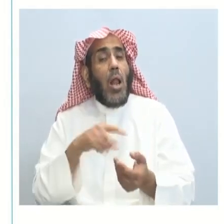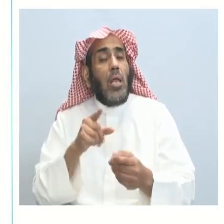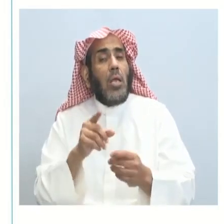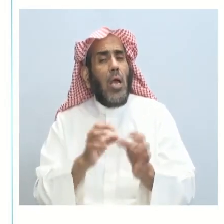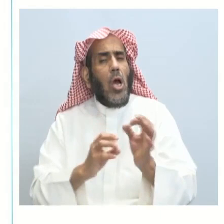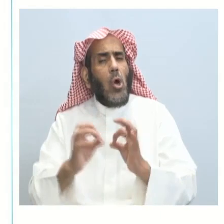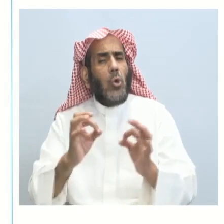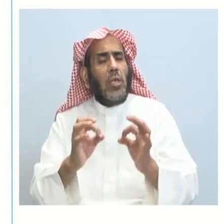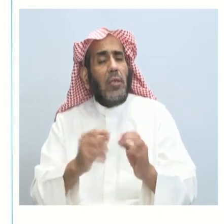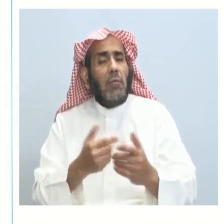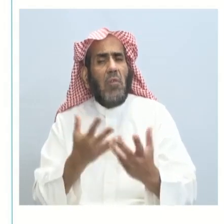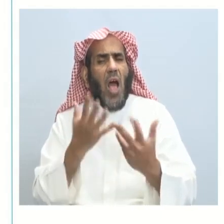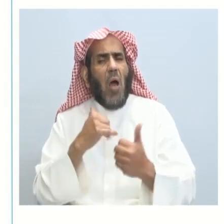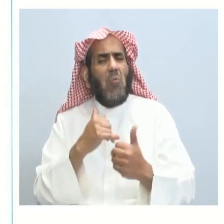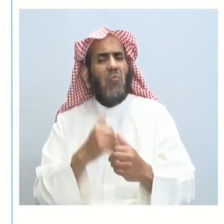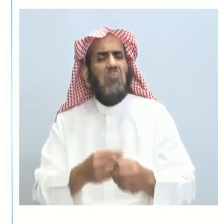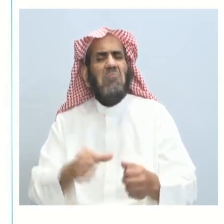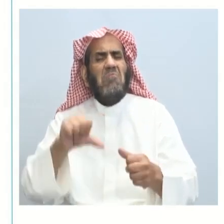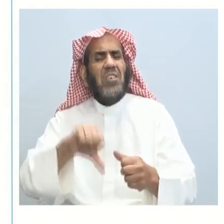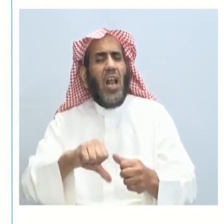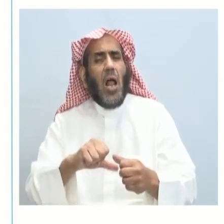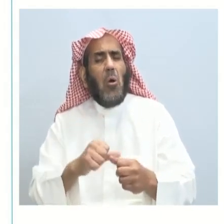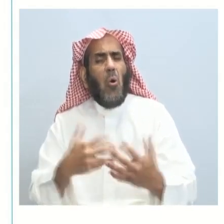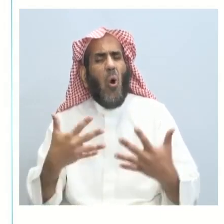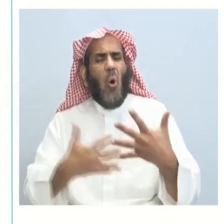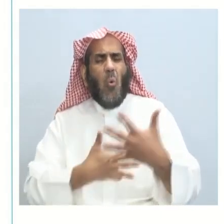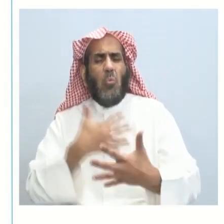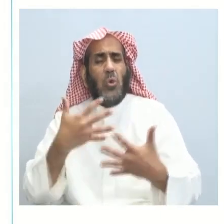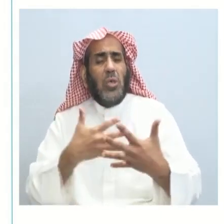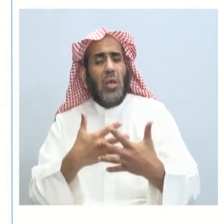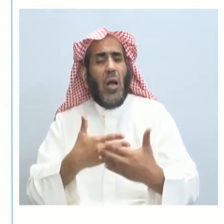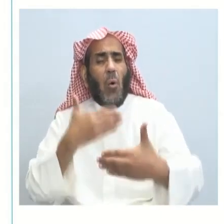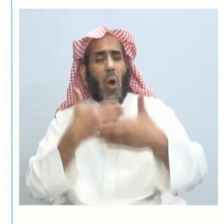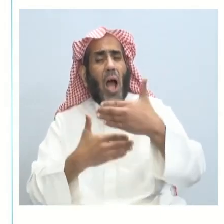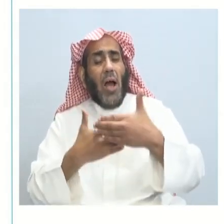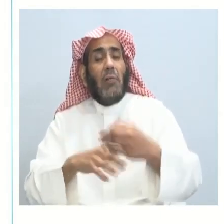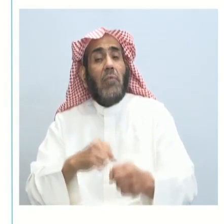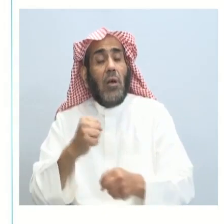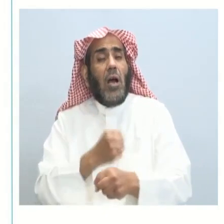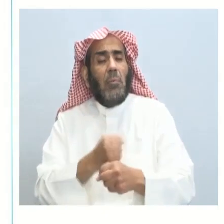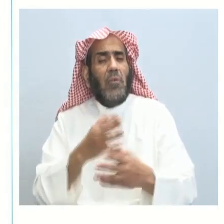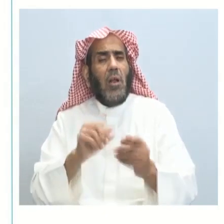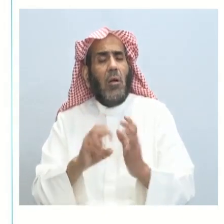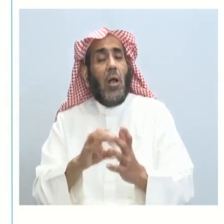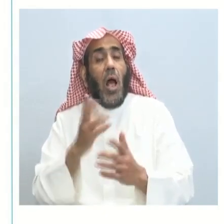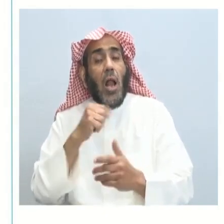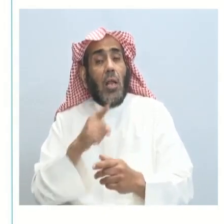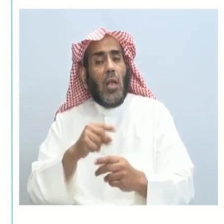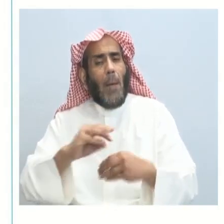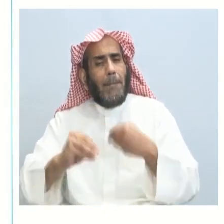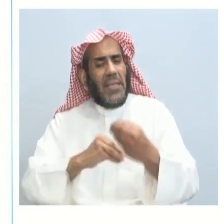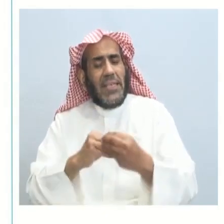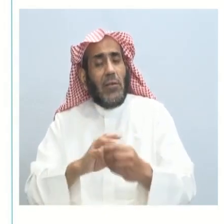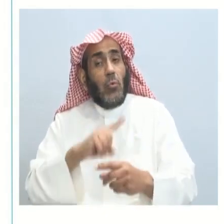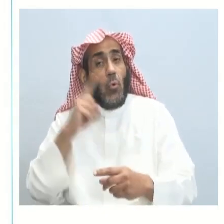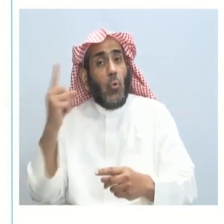خطط في حال فشلت او في حال تعرضت لمشكله او عائق في قامه فعاليه بوضع معين هل لديك بديل